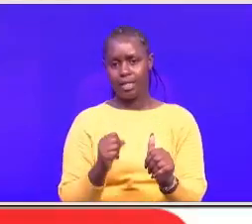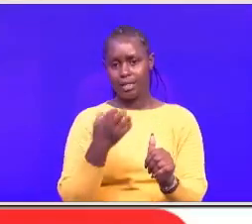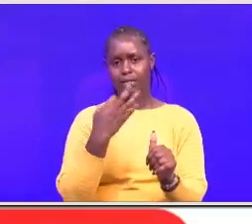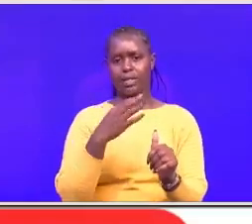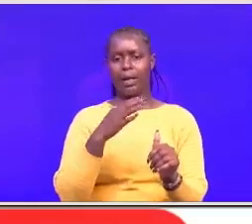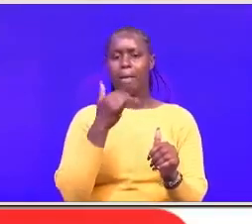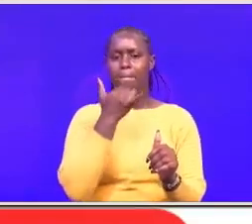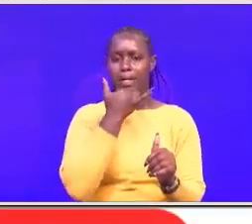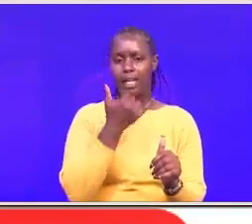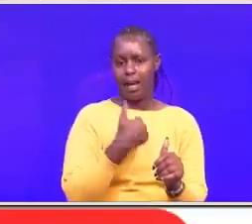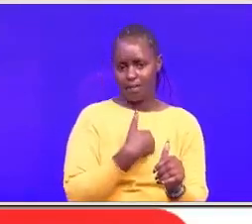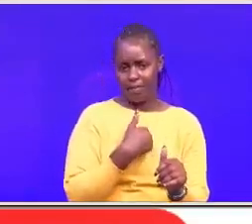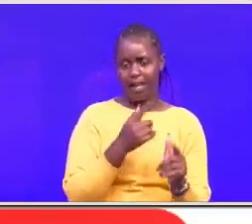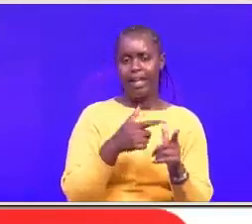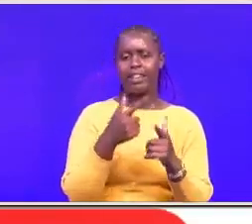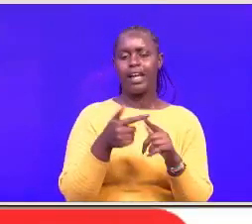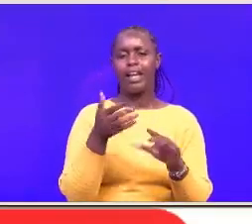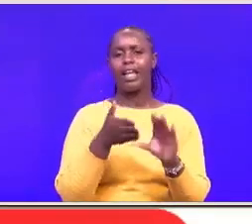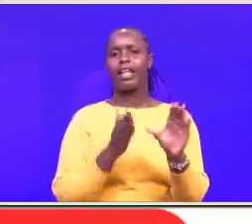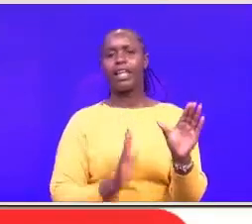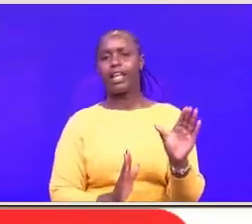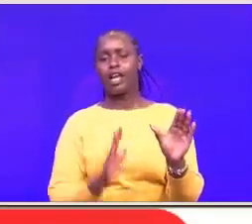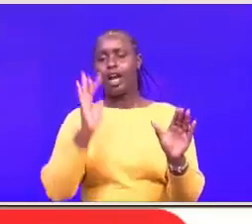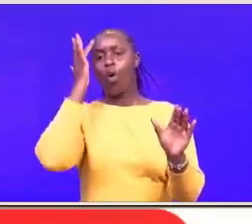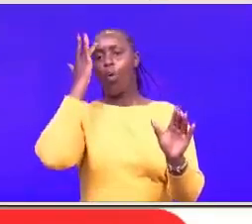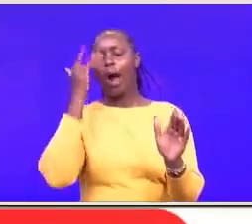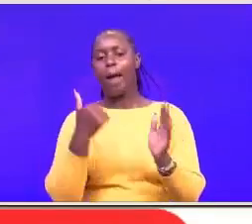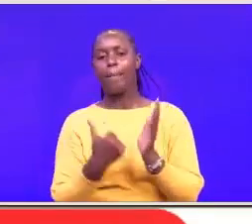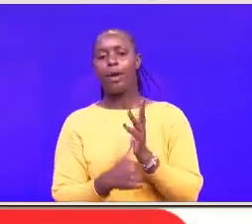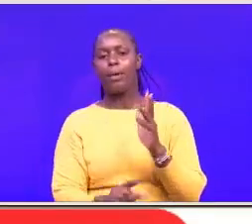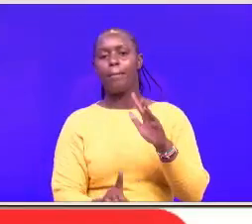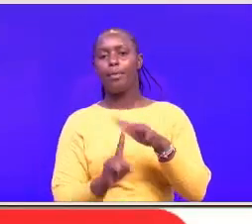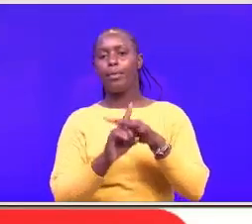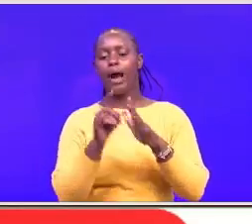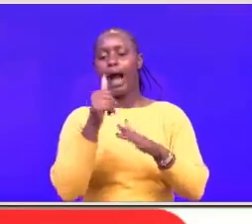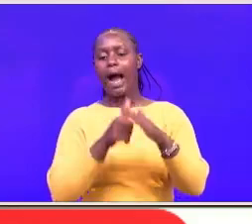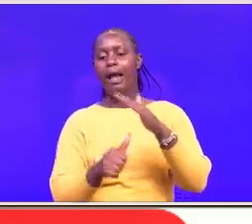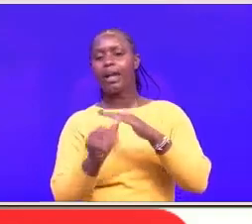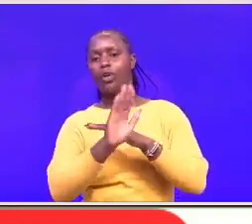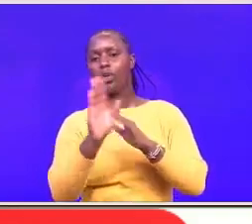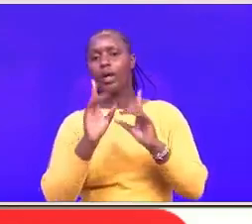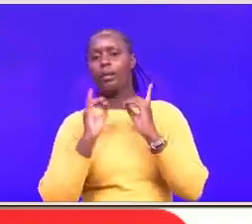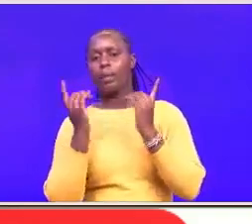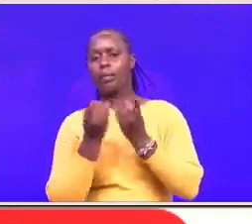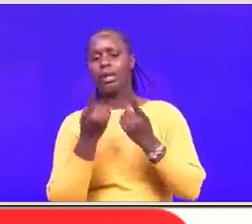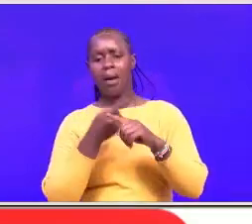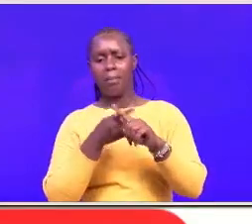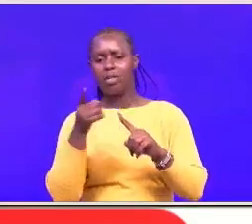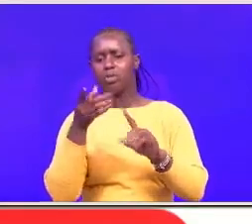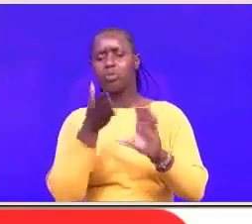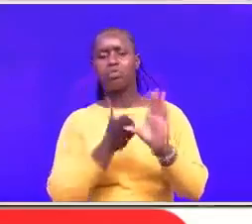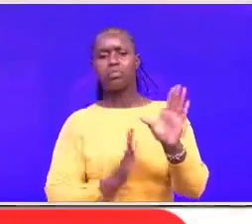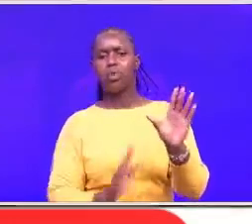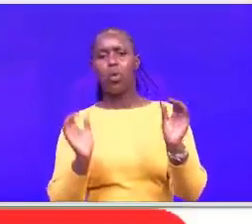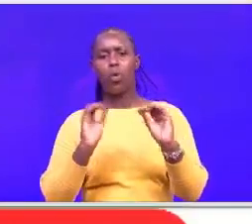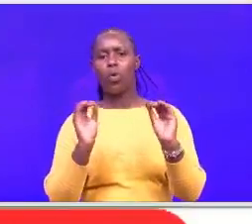anajiuzulu. Kwa nini makosa imetokea chini ya program yako, wewe hujajiuzulu mpaka leo uko kwa